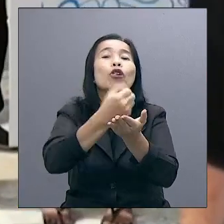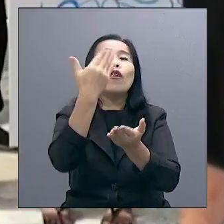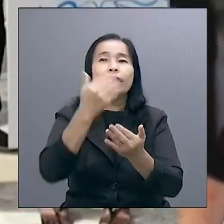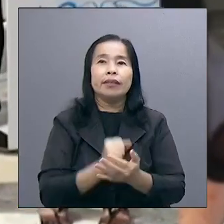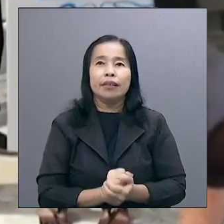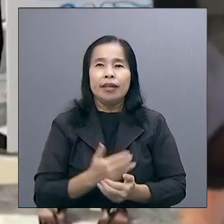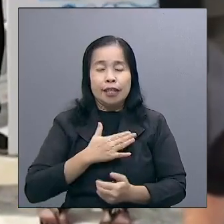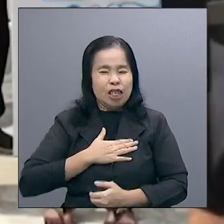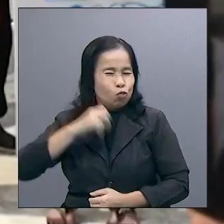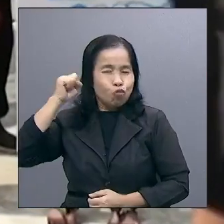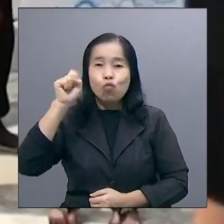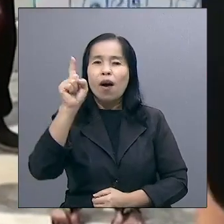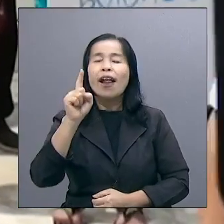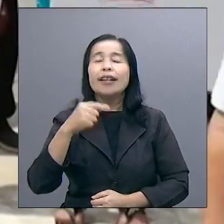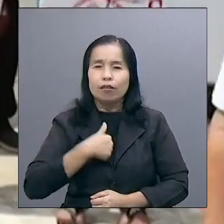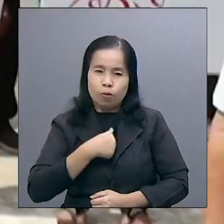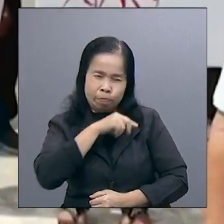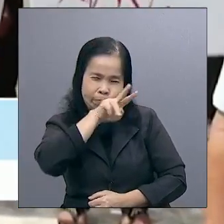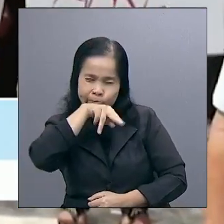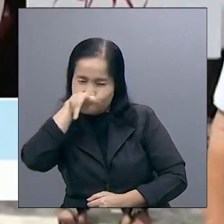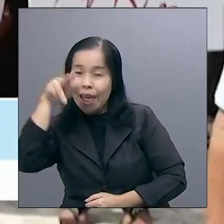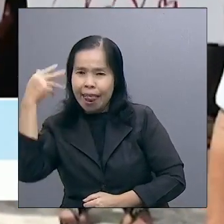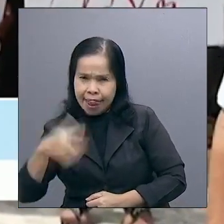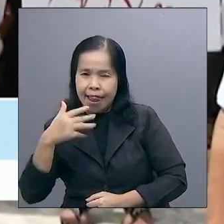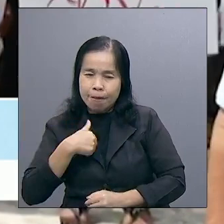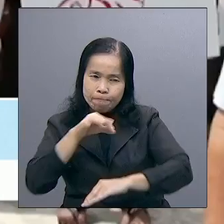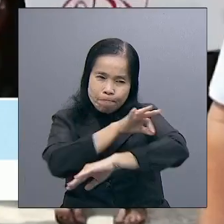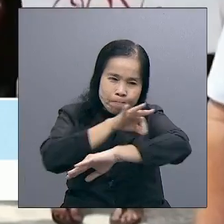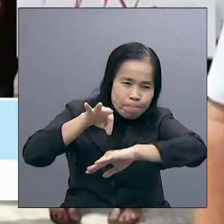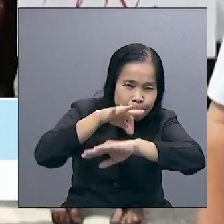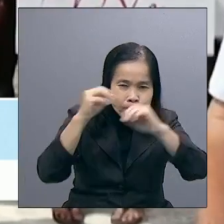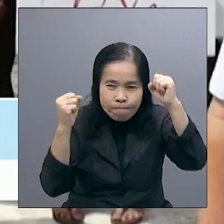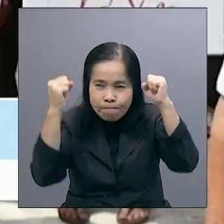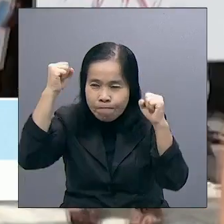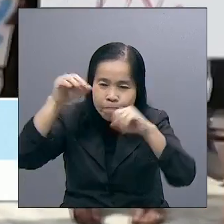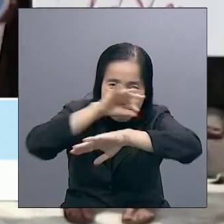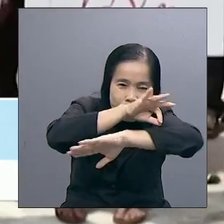เร่งดวนเลยก็คืเรามาสำรวจแล้ว